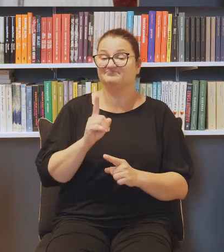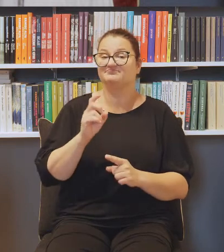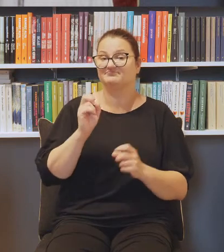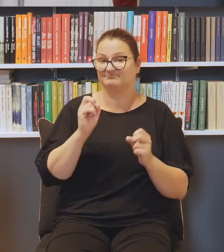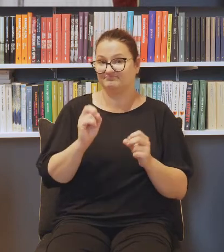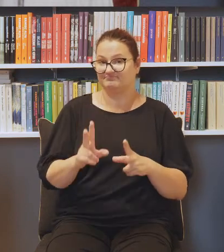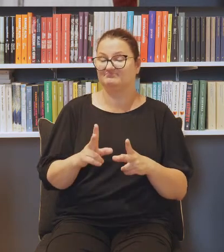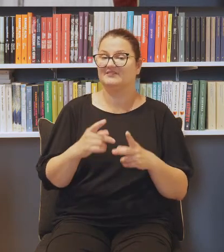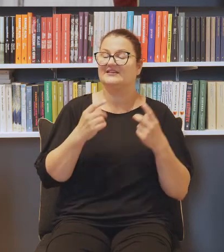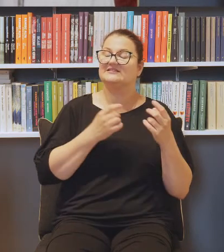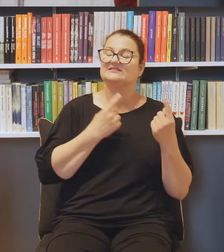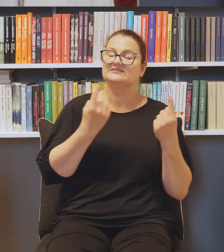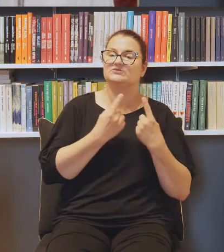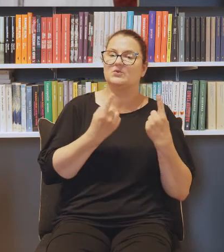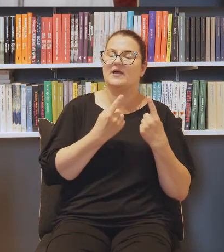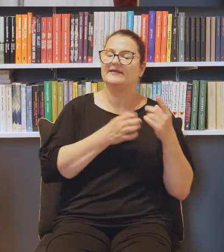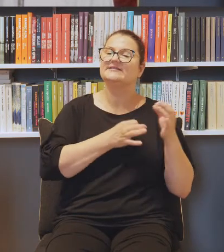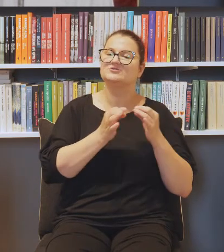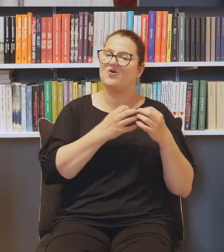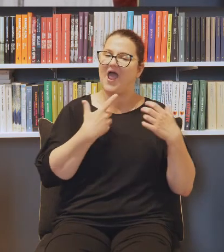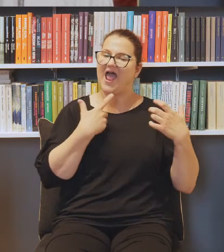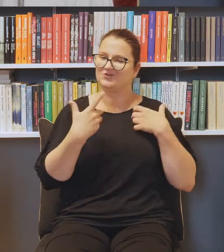ta historia jeszcze o tej aktorce,